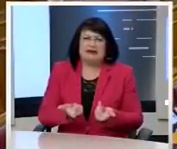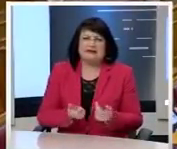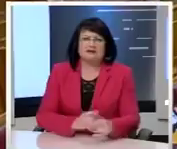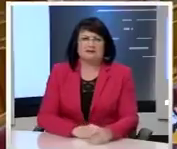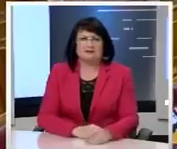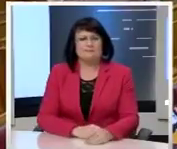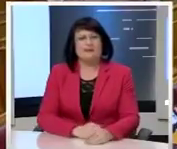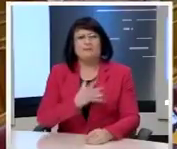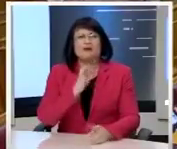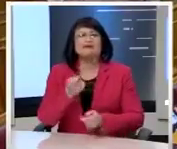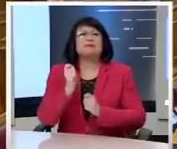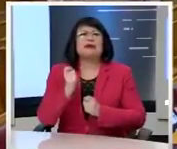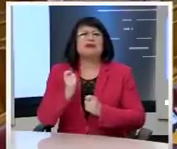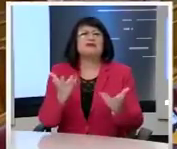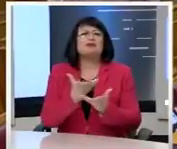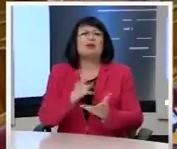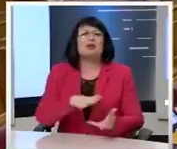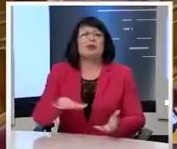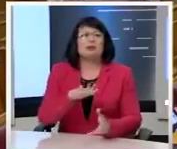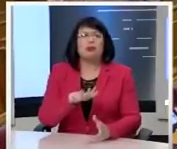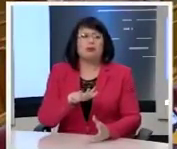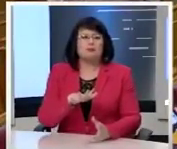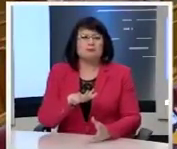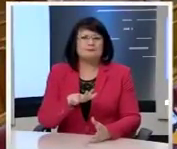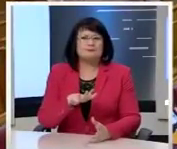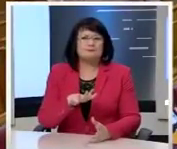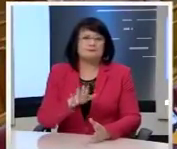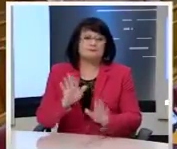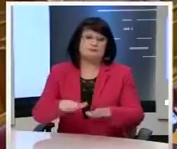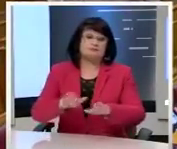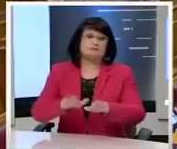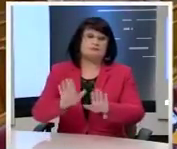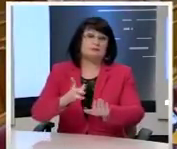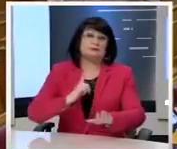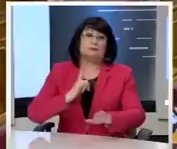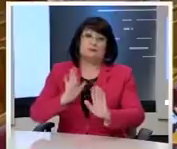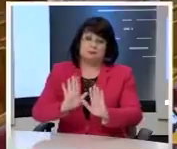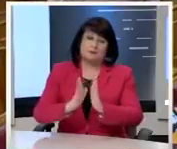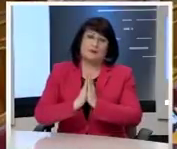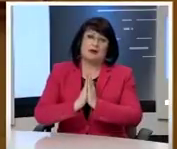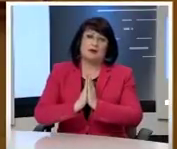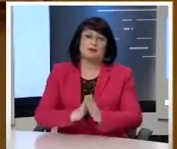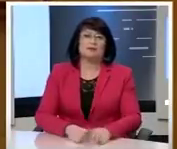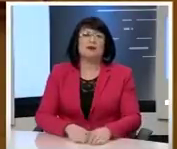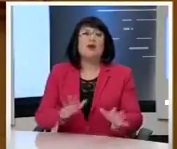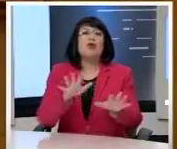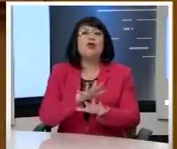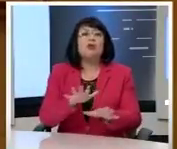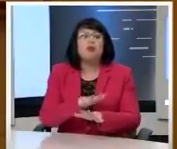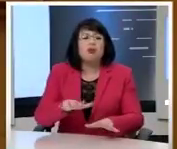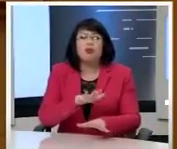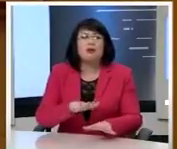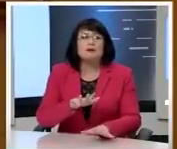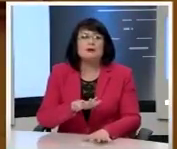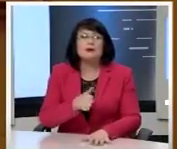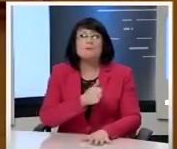Ψαρεύετε σε θολά νερά. Αλλά σε θολά νερά, καθίστε παρακαλώ, καθίστε κάτω. Αλλά σε θολά νερά